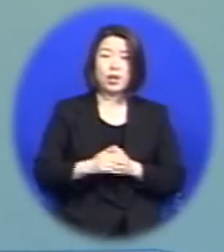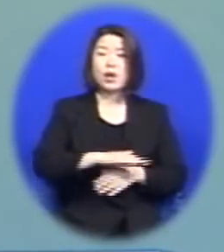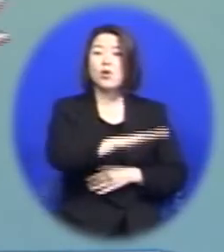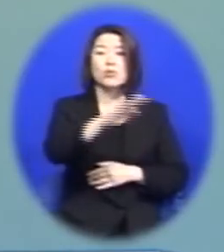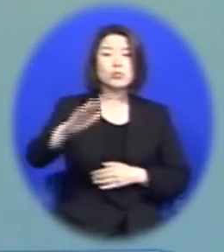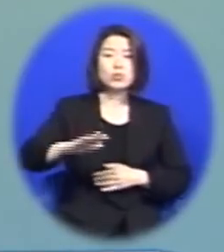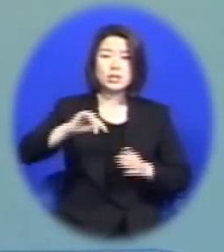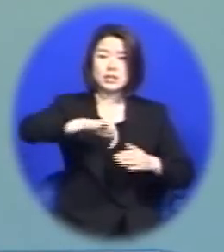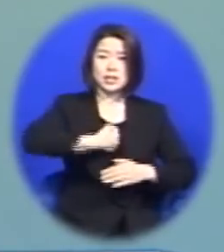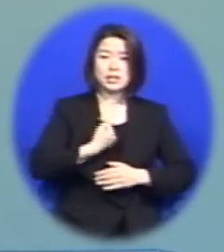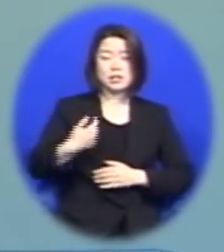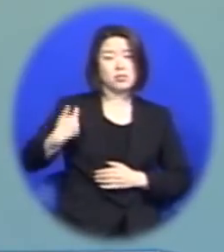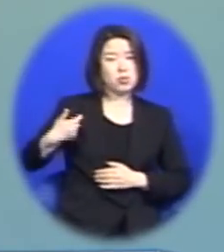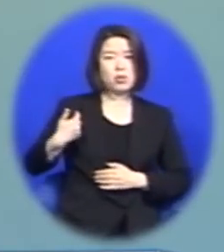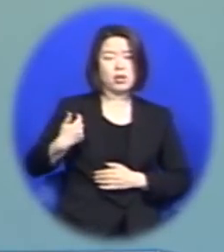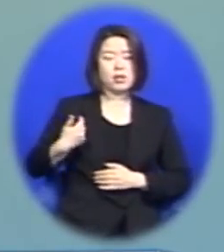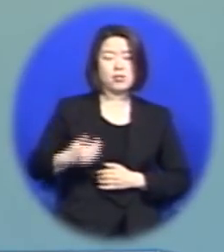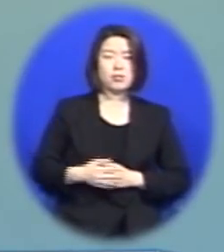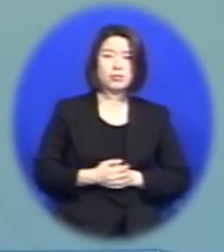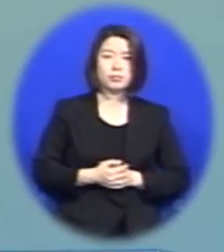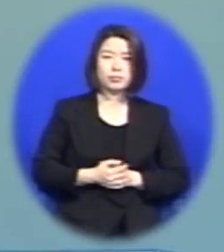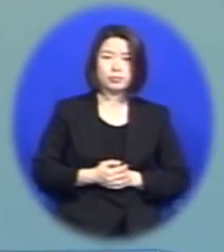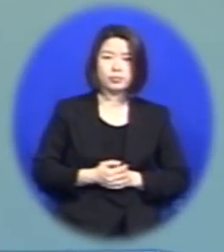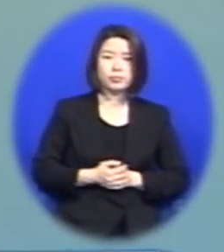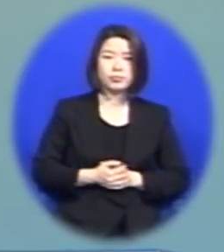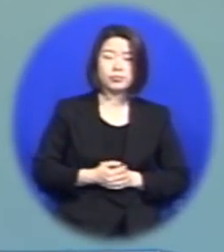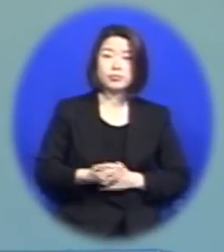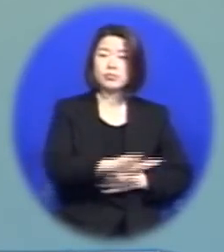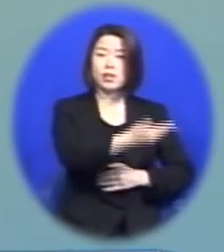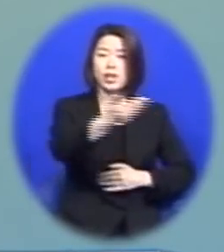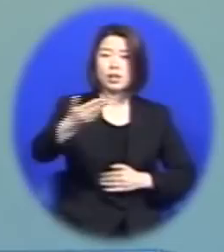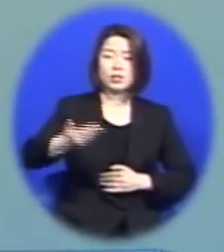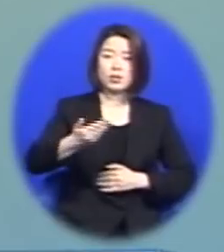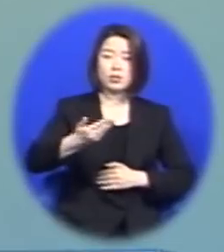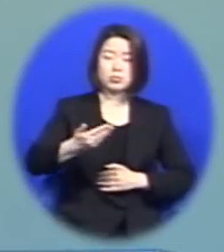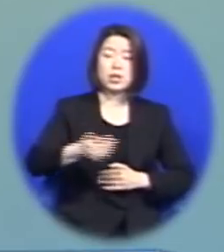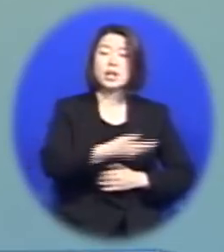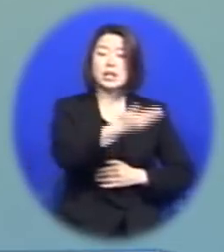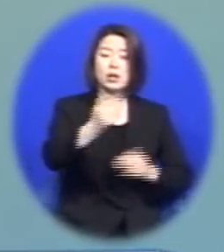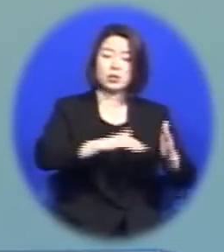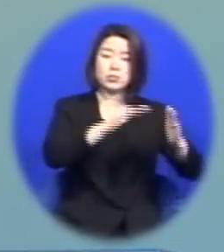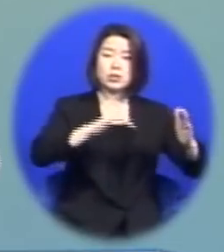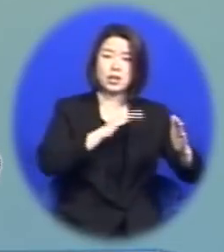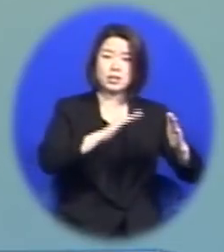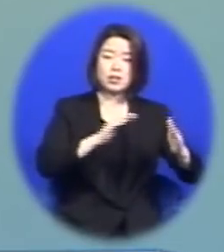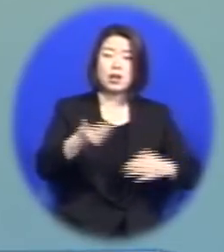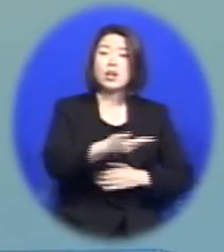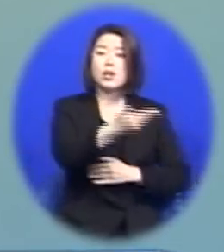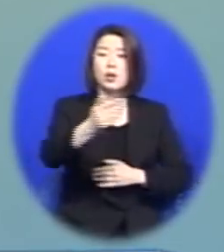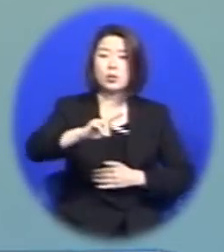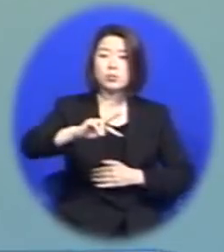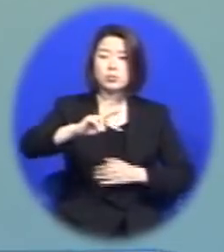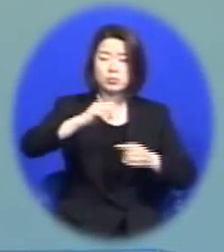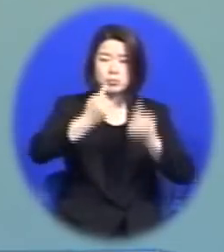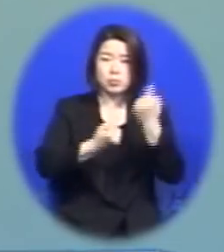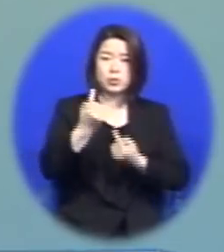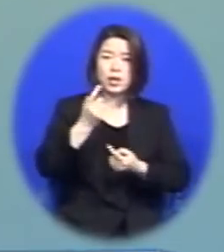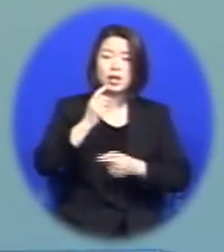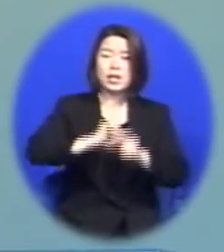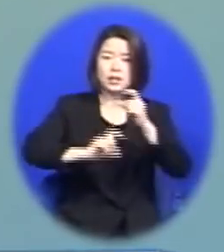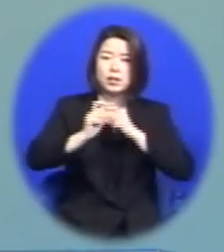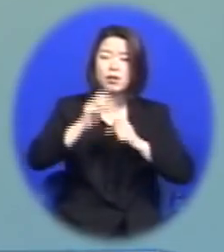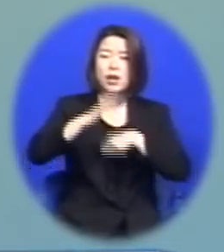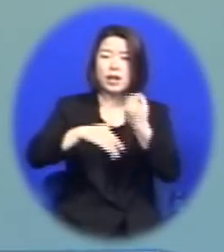우리는 우리 자신을 모릅니다 여러분 여러분과 여러분의 가정을 여러분 보다도 하나님이 더 사랑하시는 거